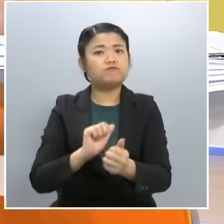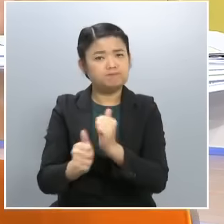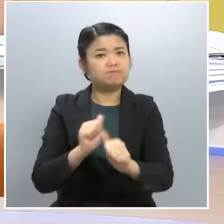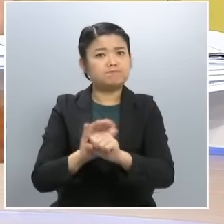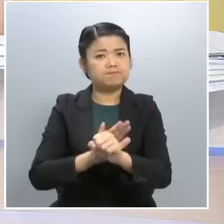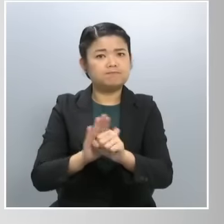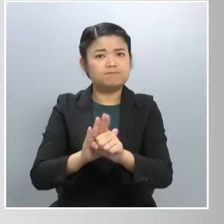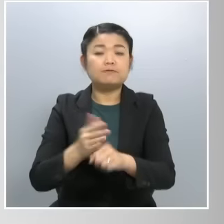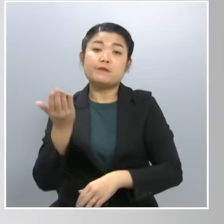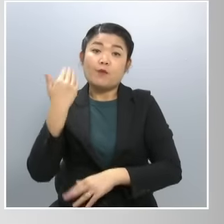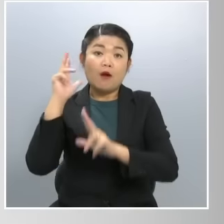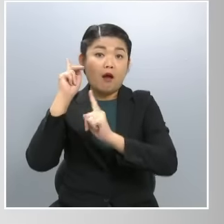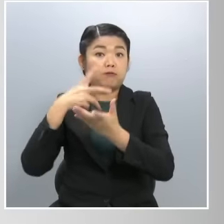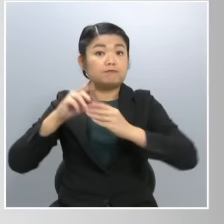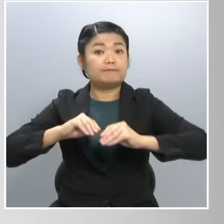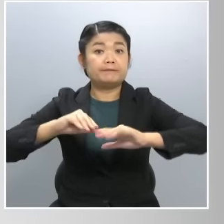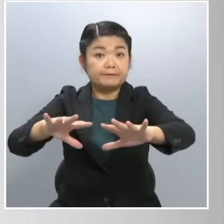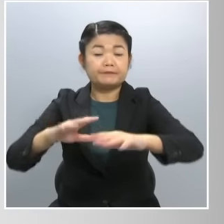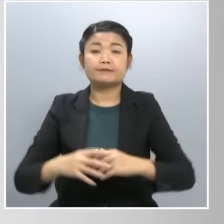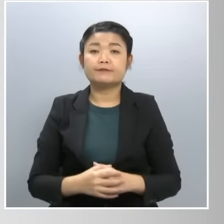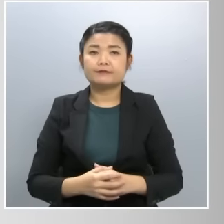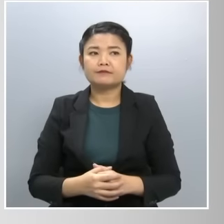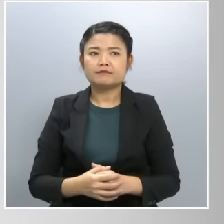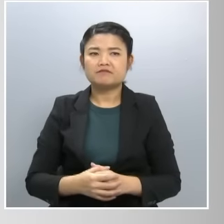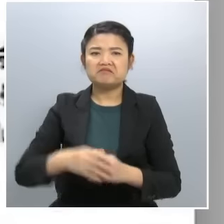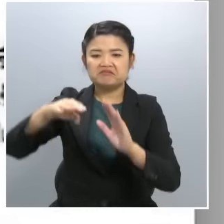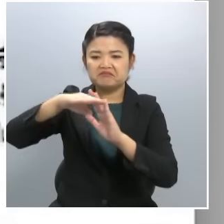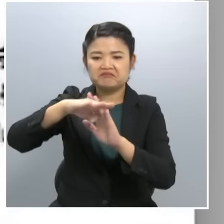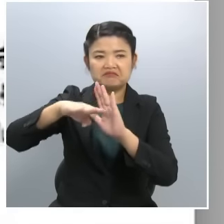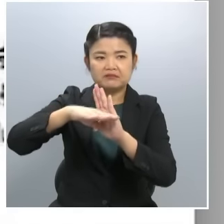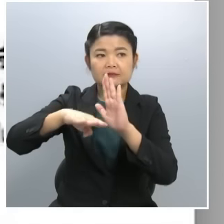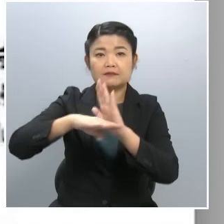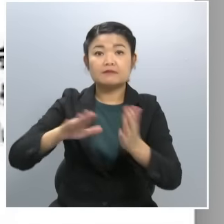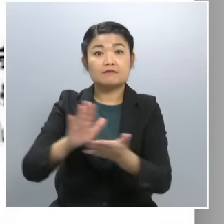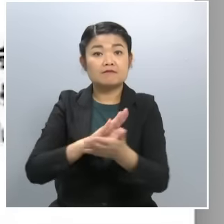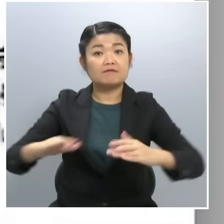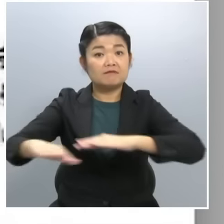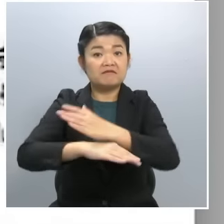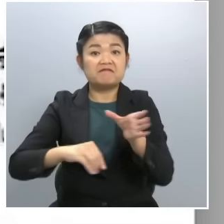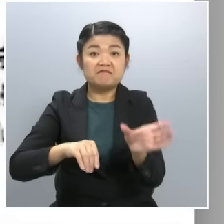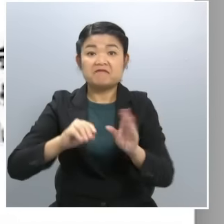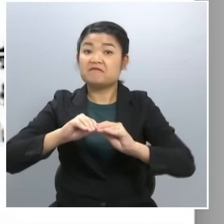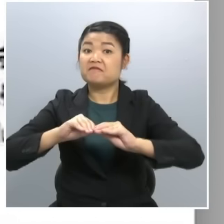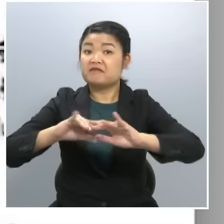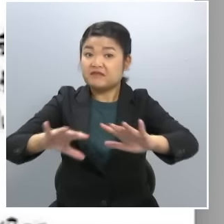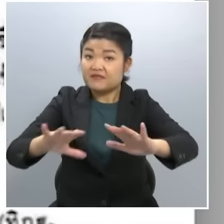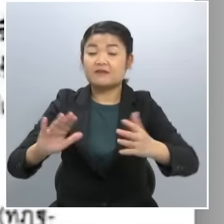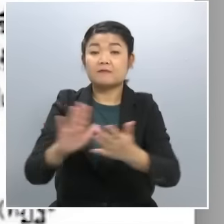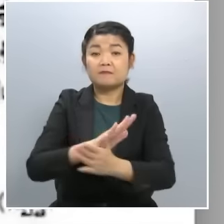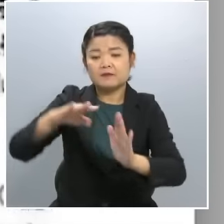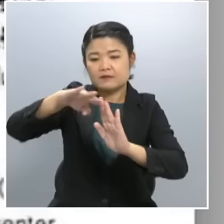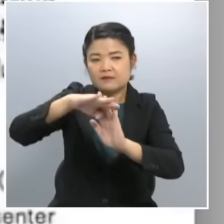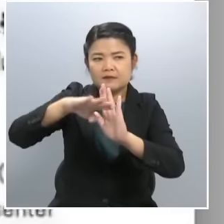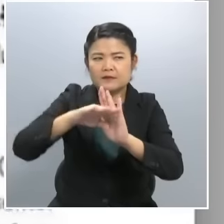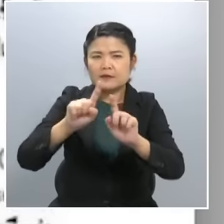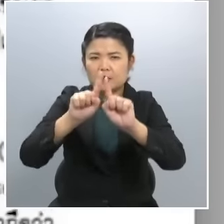นี้ที่นำเสนอไปเนี่ยเอ่อก็มีการไล่เรียงเหตุการณ์โดยเอกสารฉบับนี้ข้อที่ไล่เรียงกันมา